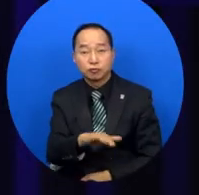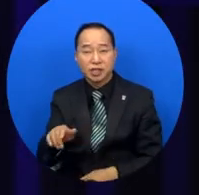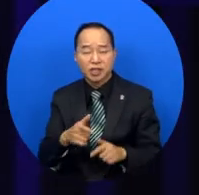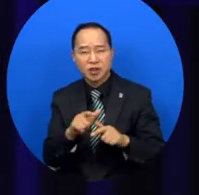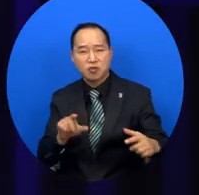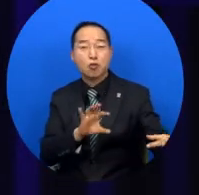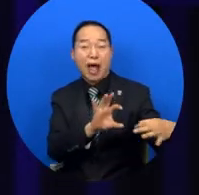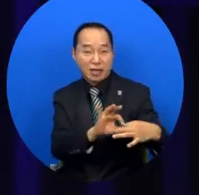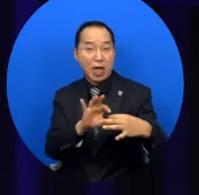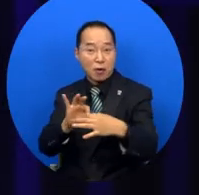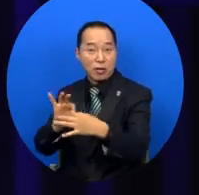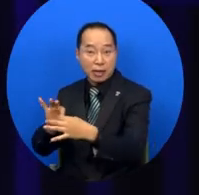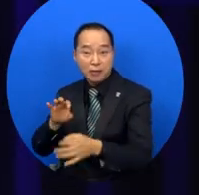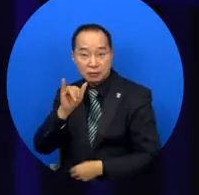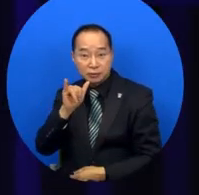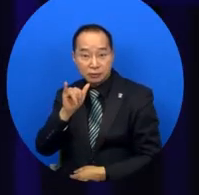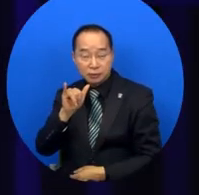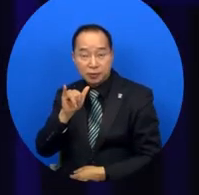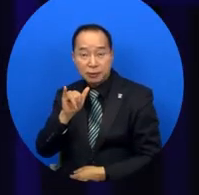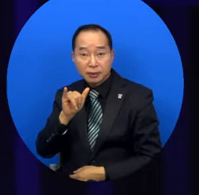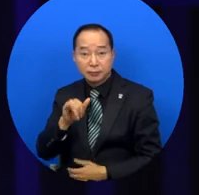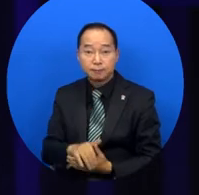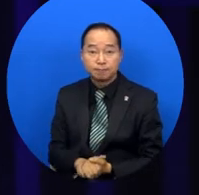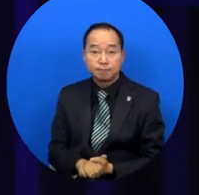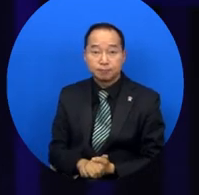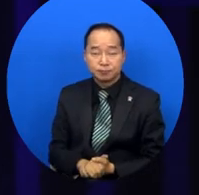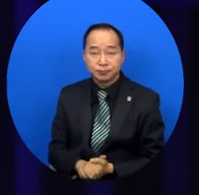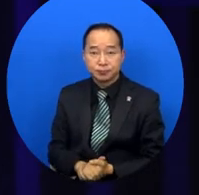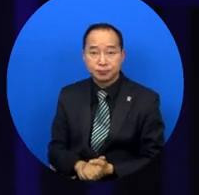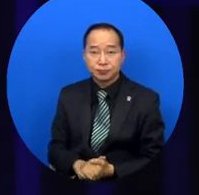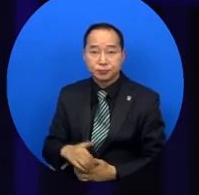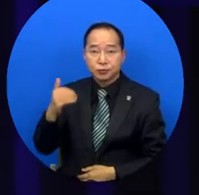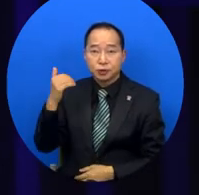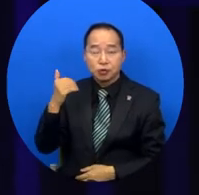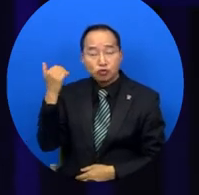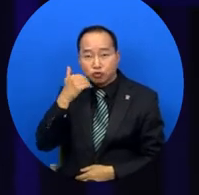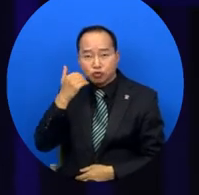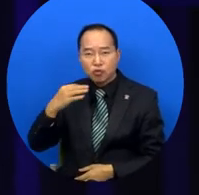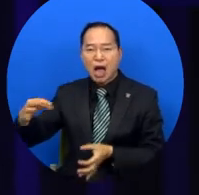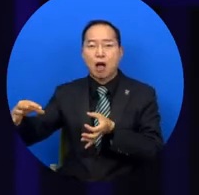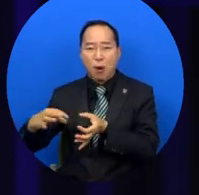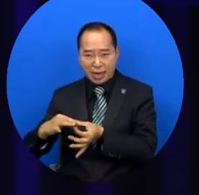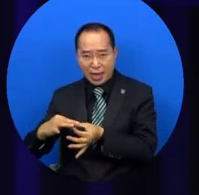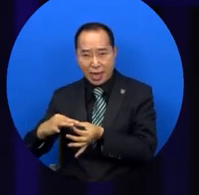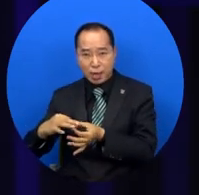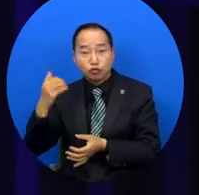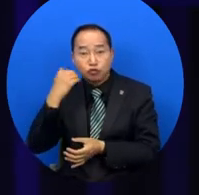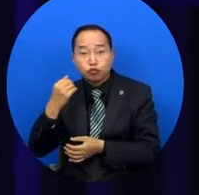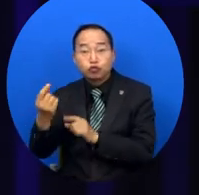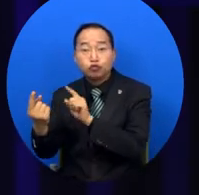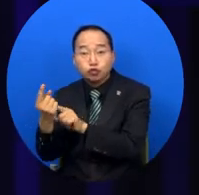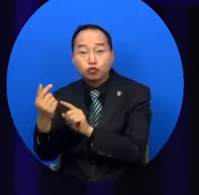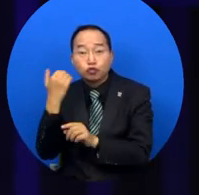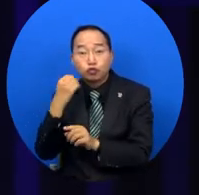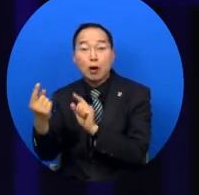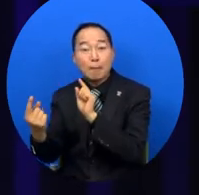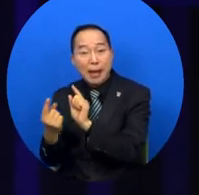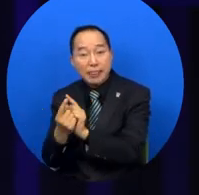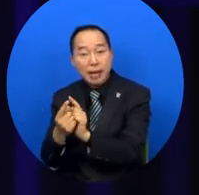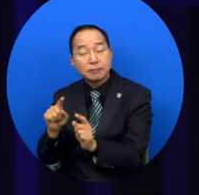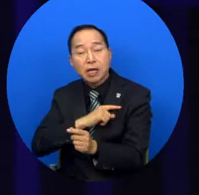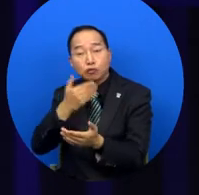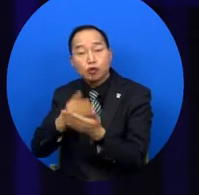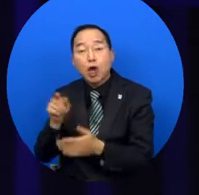우리가 여러 가지 관계 얘기하잖아요. 그러면은 우리가 만약에 물어보면 누구 관계가 제일 중요해요?